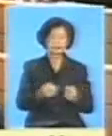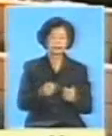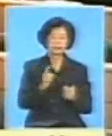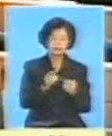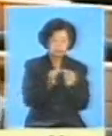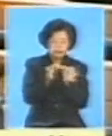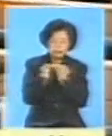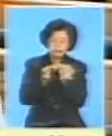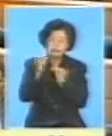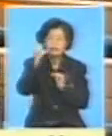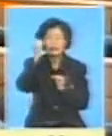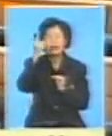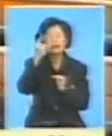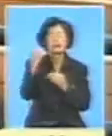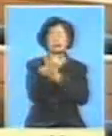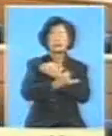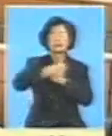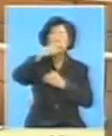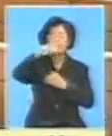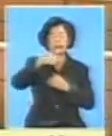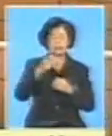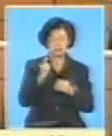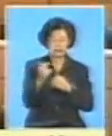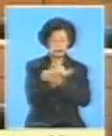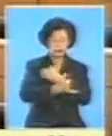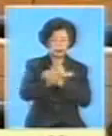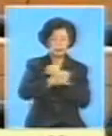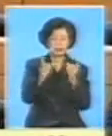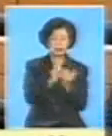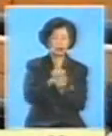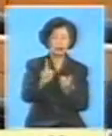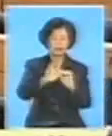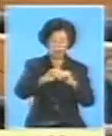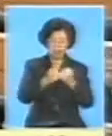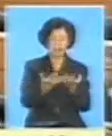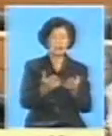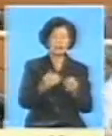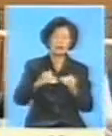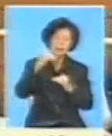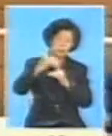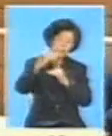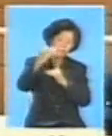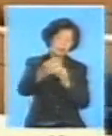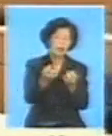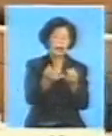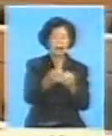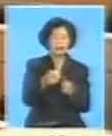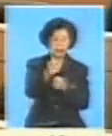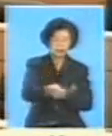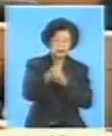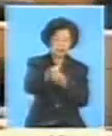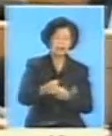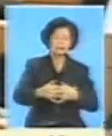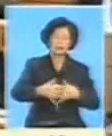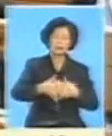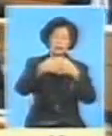องชี้แจงให้เข้าใจว่าประเทศไทยนั้นจะเป็นประเทศสังคมยังไงจะเป็นประเทศเดินหน้าในเรื่องอะไรเรื่องเกษตรกรรมหรืออุตสาหกรรมผ